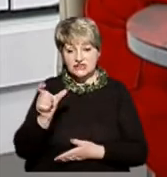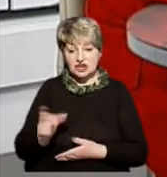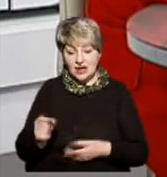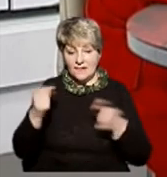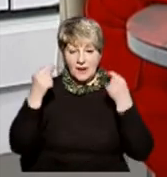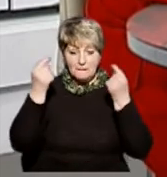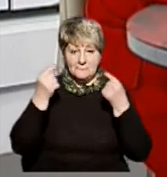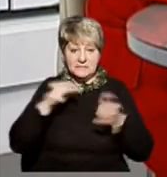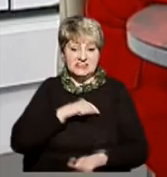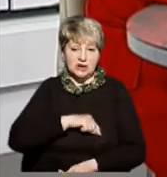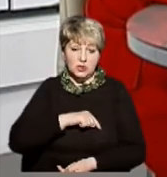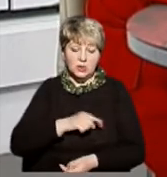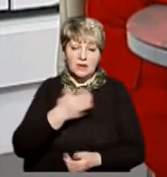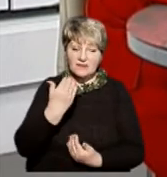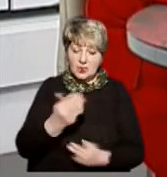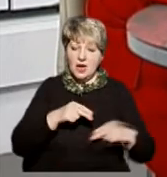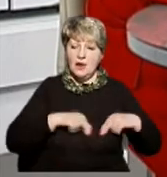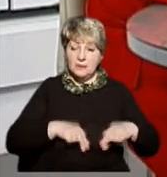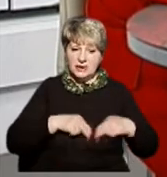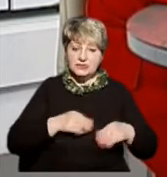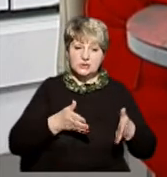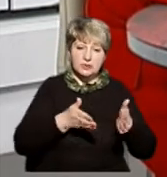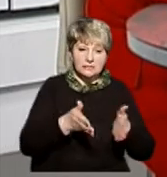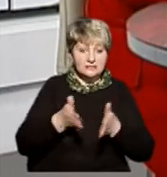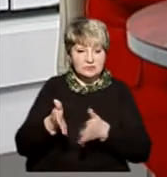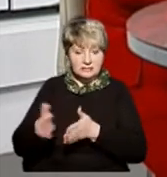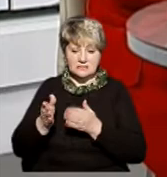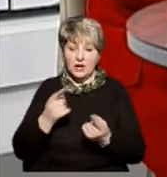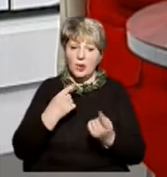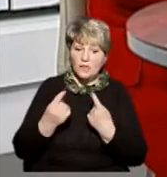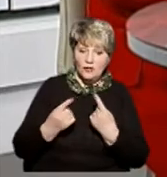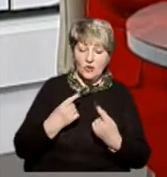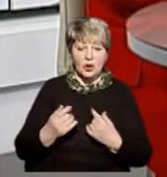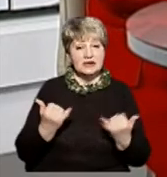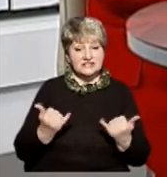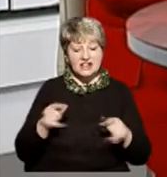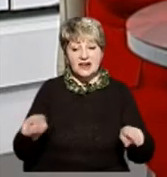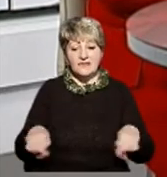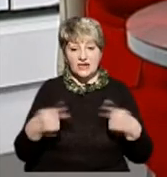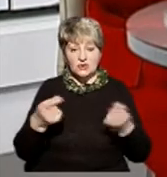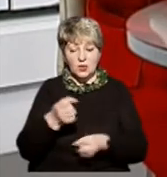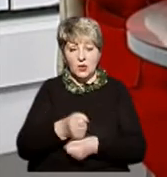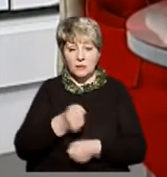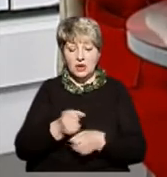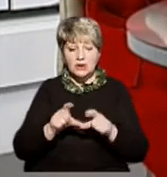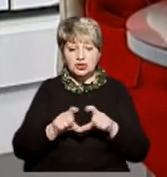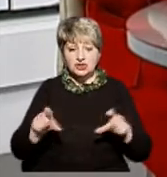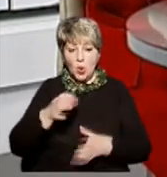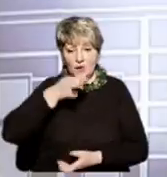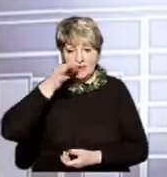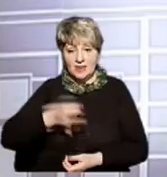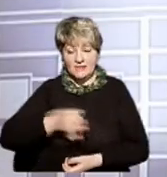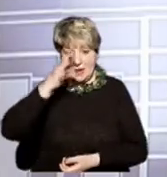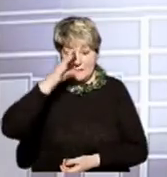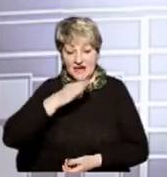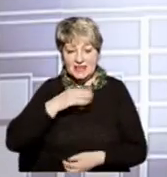і з кожною вагітною вона працює, підходить, говорить з ними. Ми зараз відновлюємо роботу школи відповідального батьківства